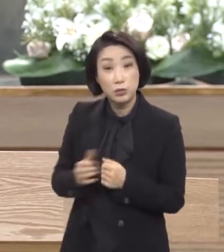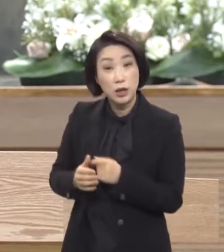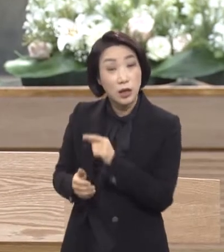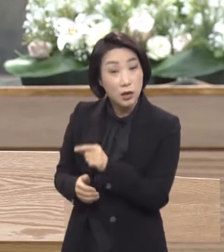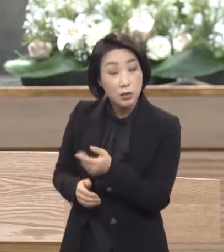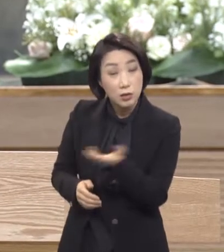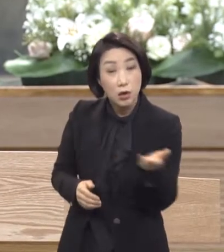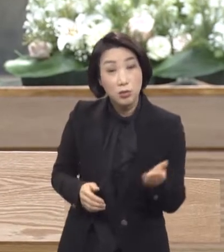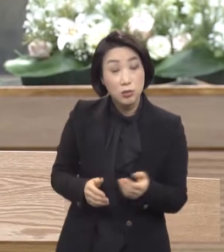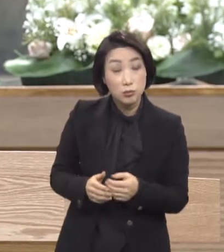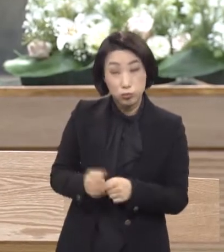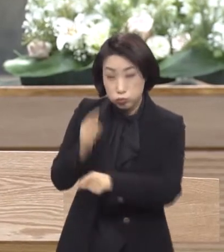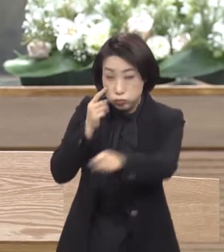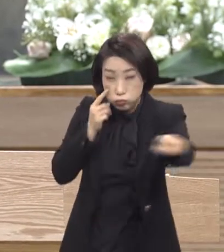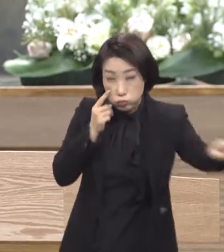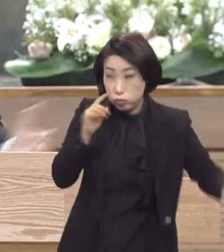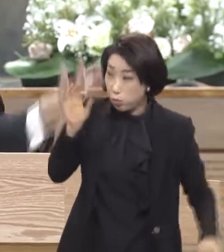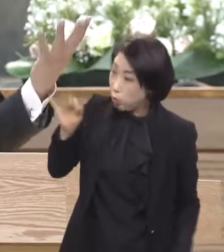다 그렇게 봐.